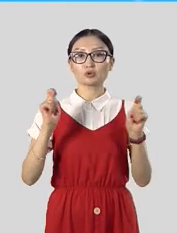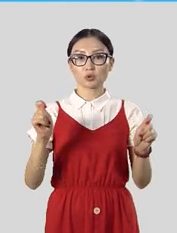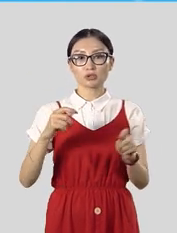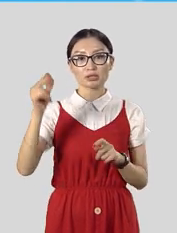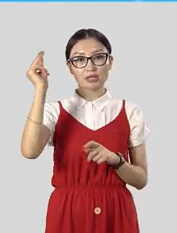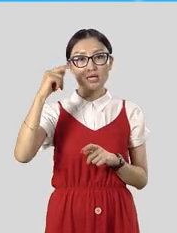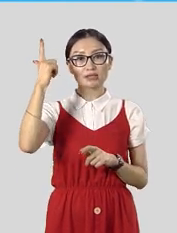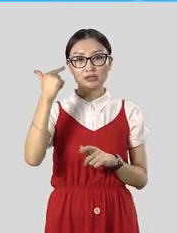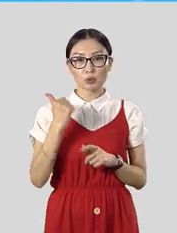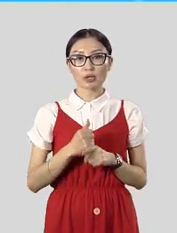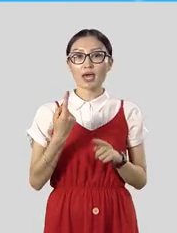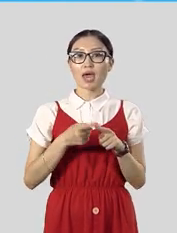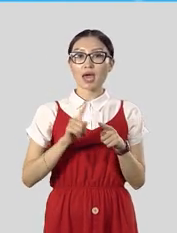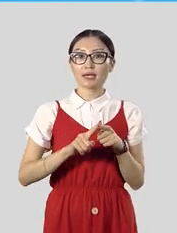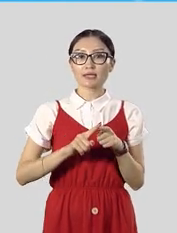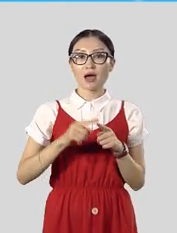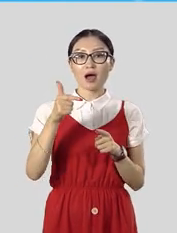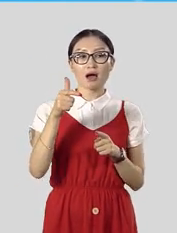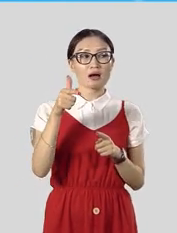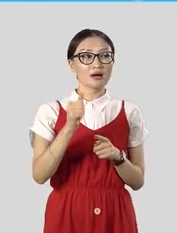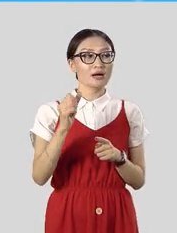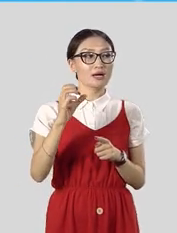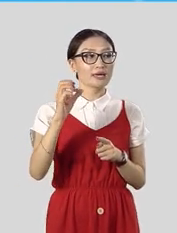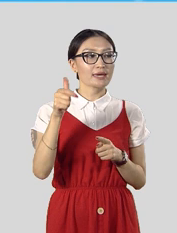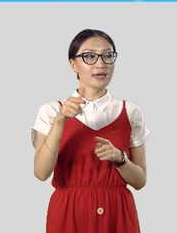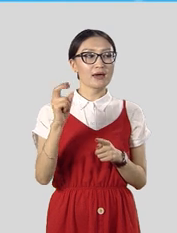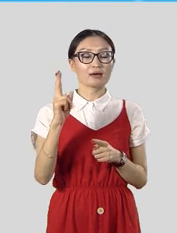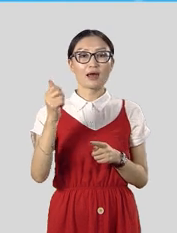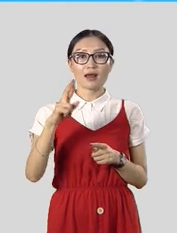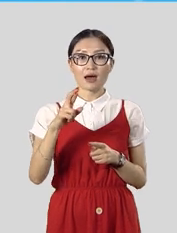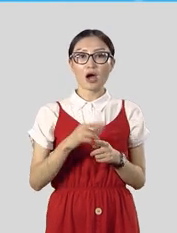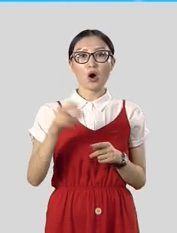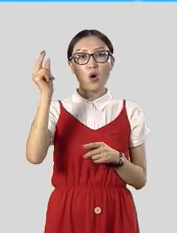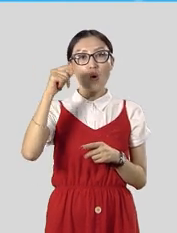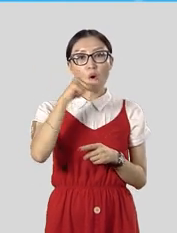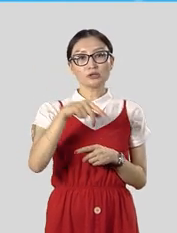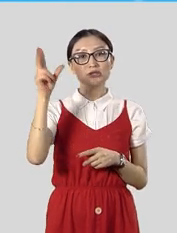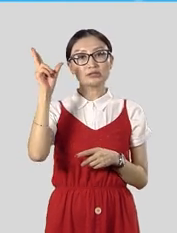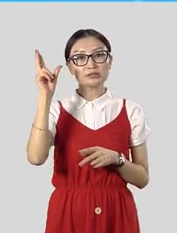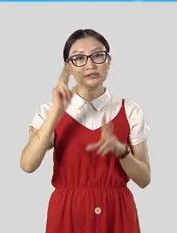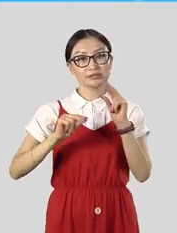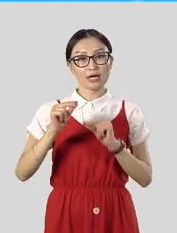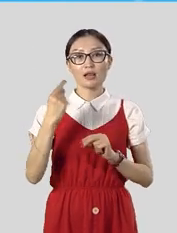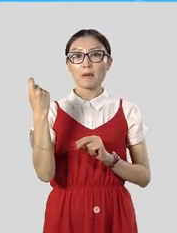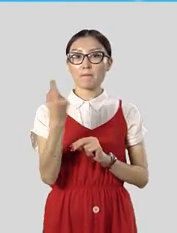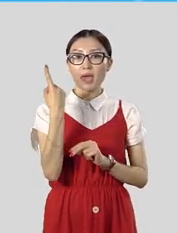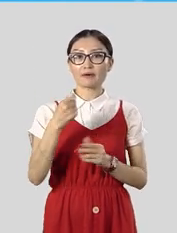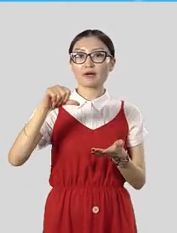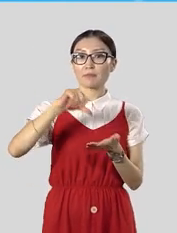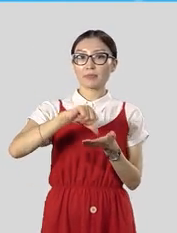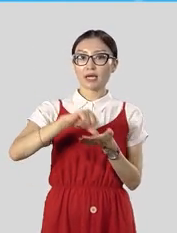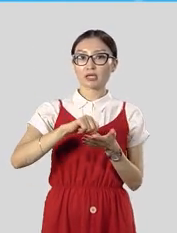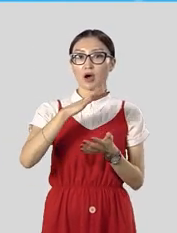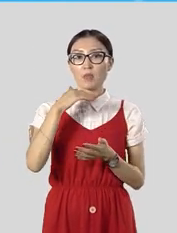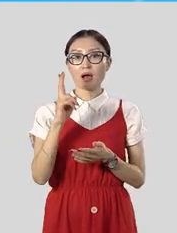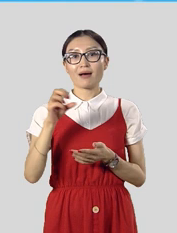теорий – это теория Гастреи Геккеля. Ученый считал, что первый предок